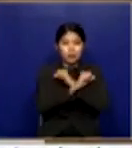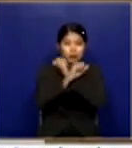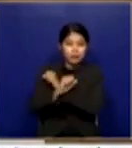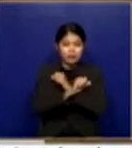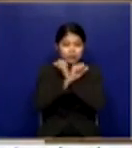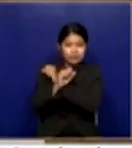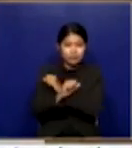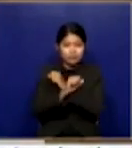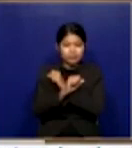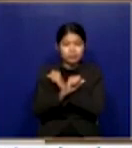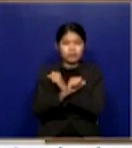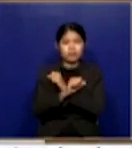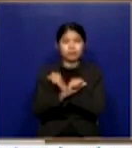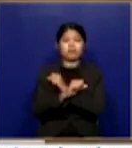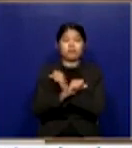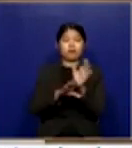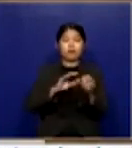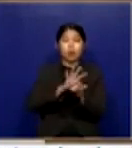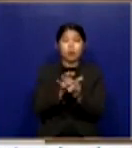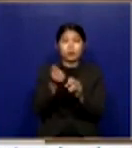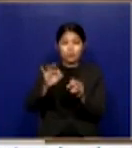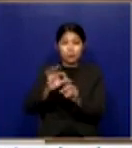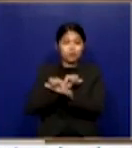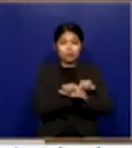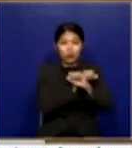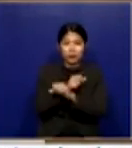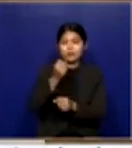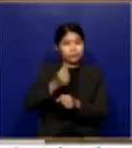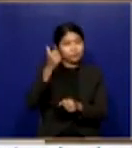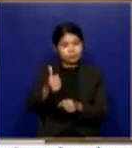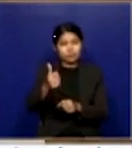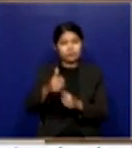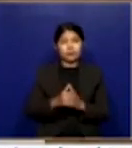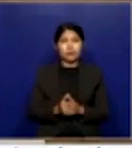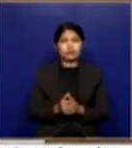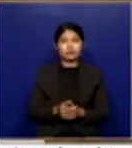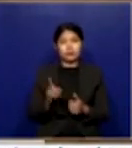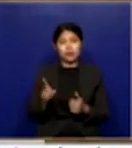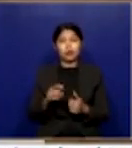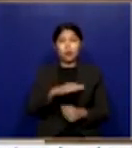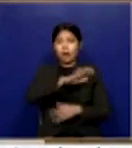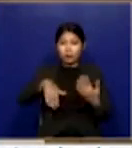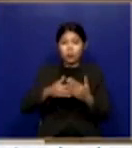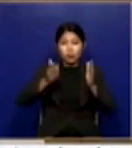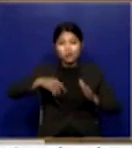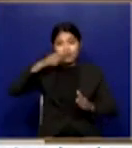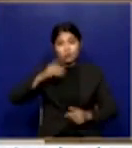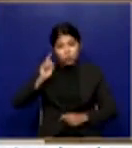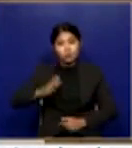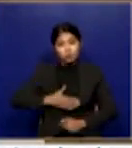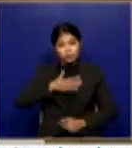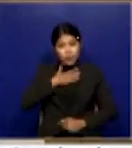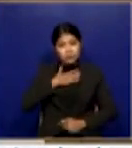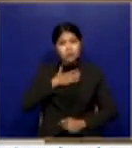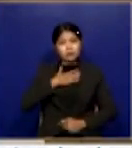กับความสำเร็จในการควบคุมการระบาดของวันละคู่ 19ของเราซึ่งเป็นเรื่องที่พวกเราควรจะต้องภาคภูมิใจ